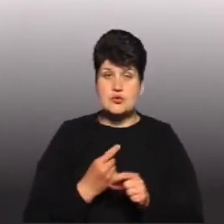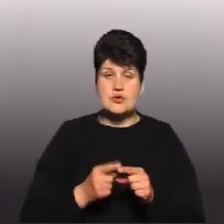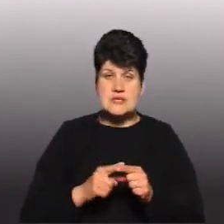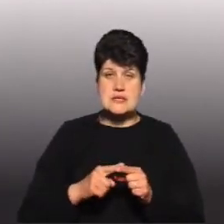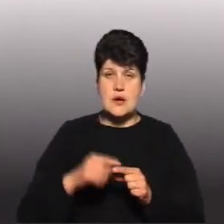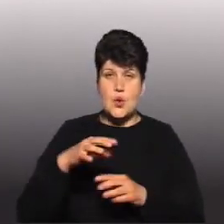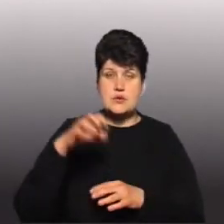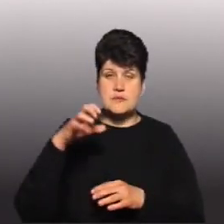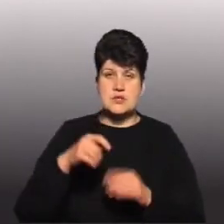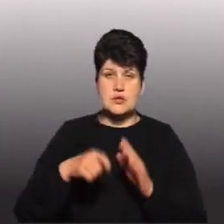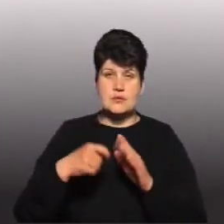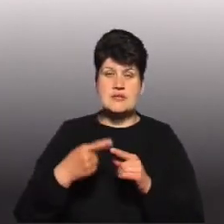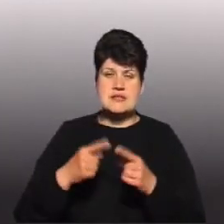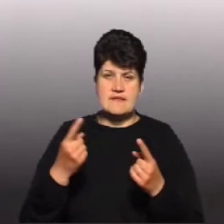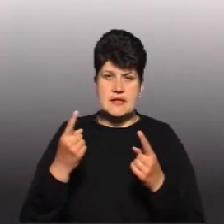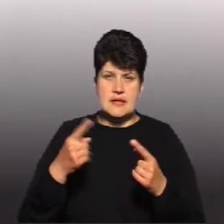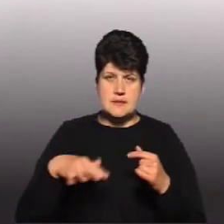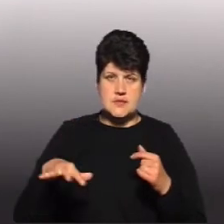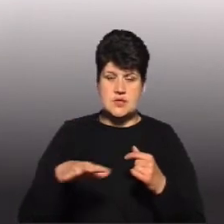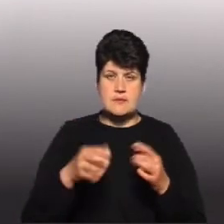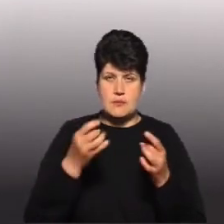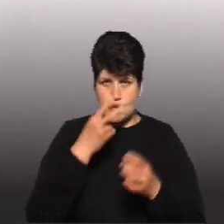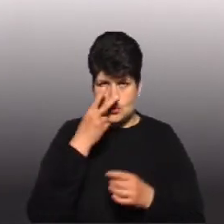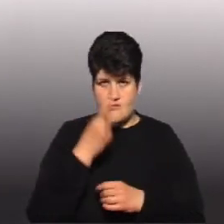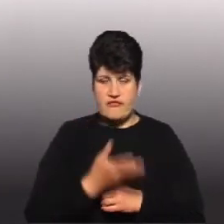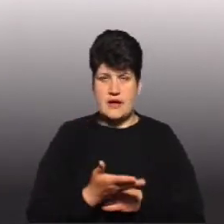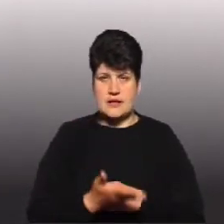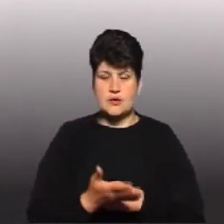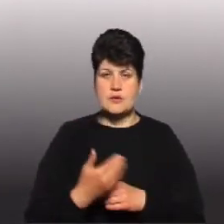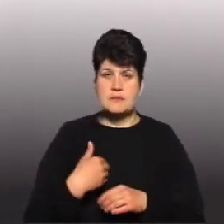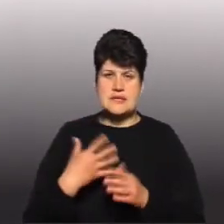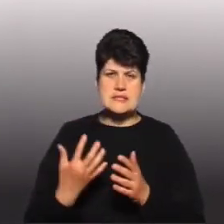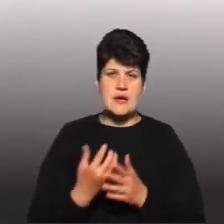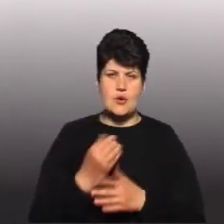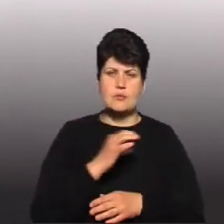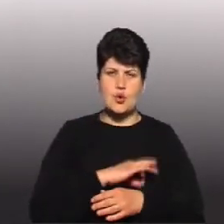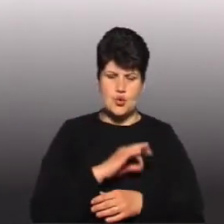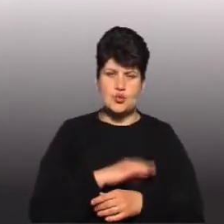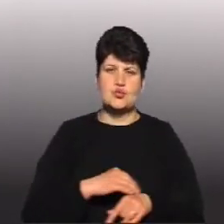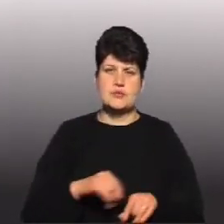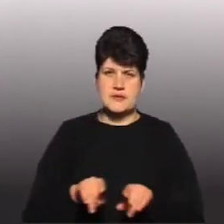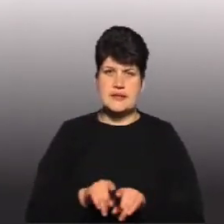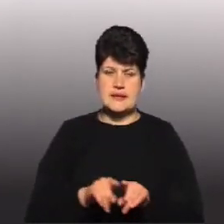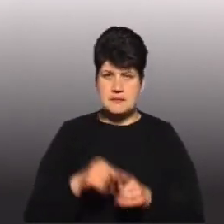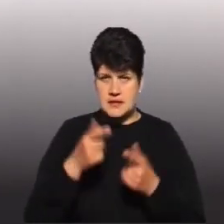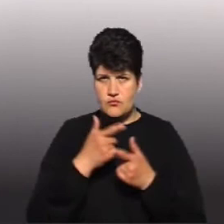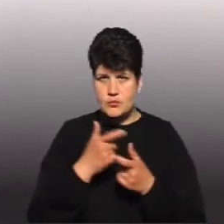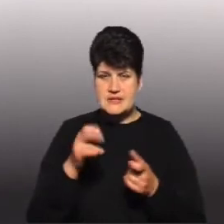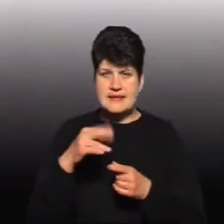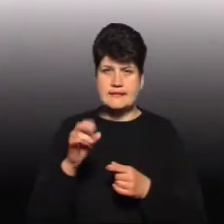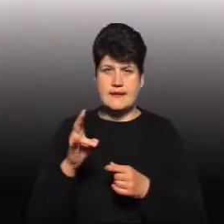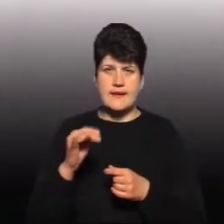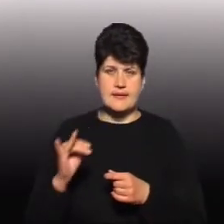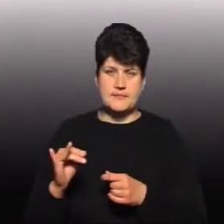вже великими масштабами, її просто видно, і ми знаходимо, користуємося такими інформаційними даними. І,